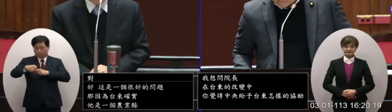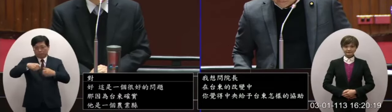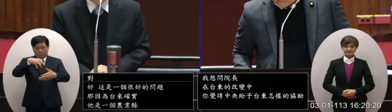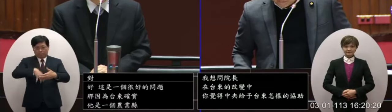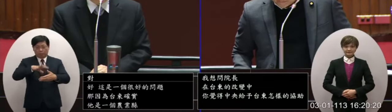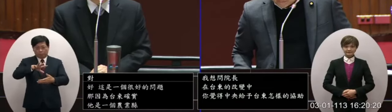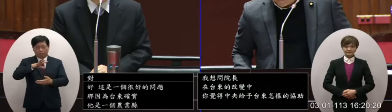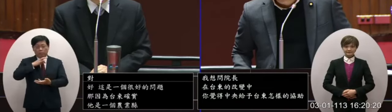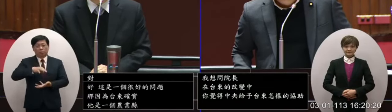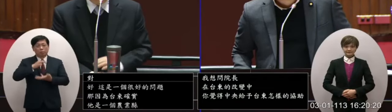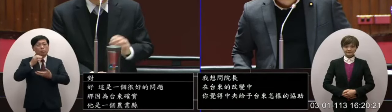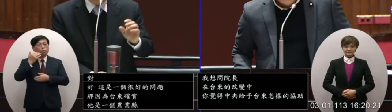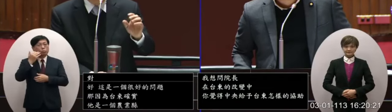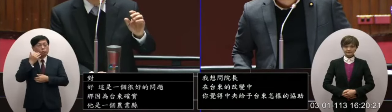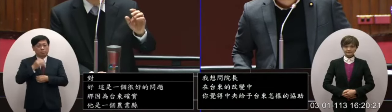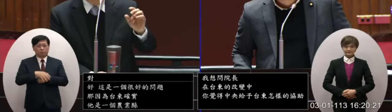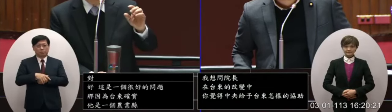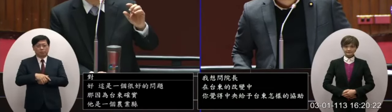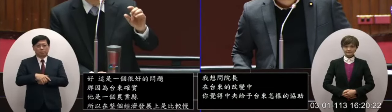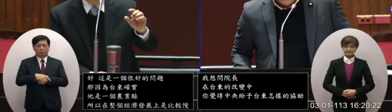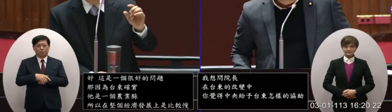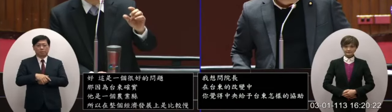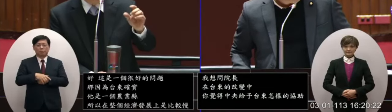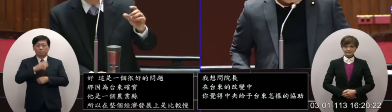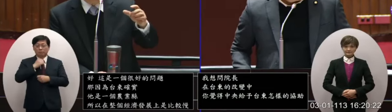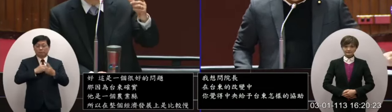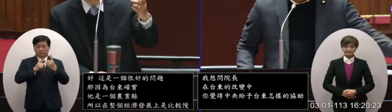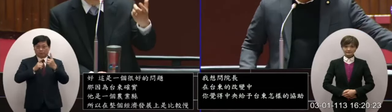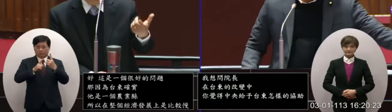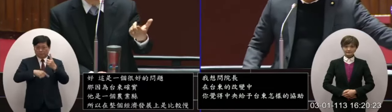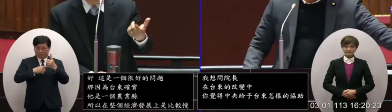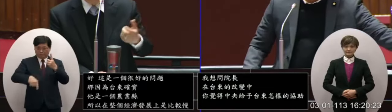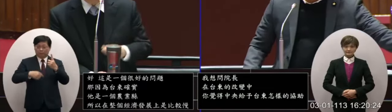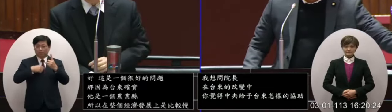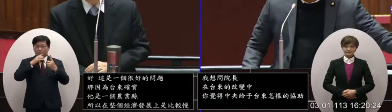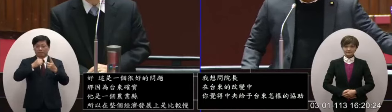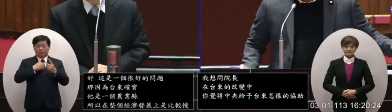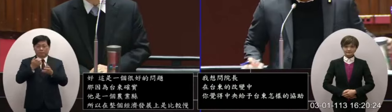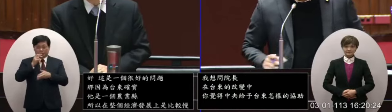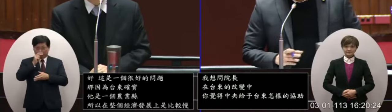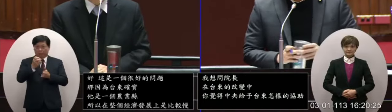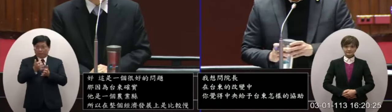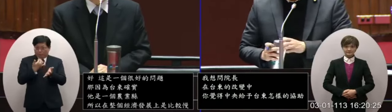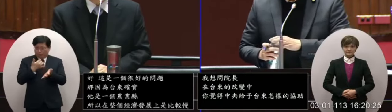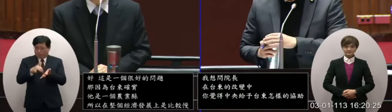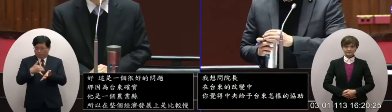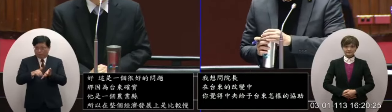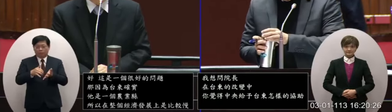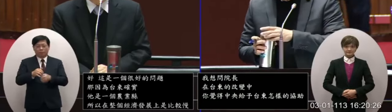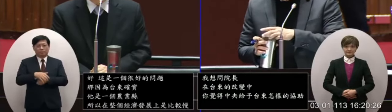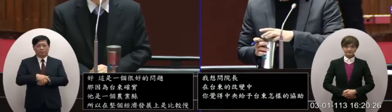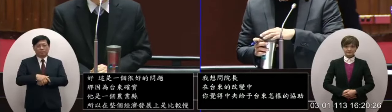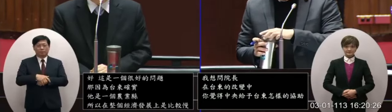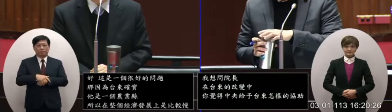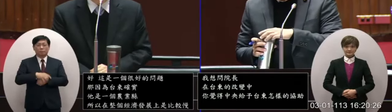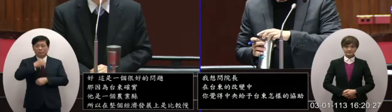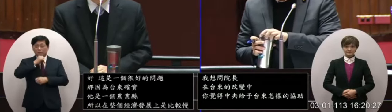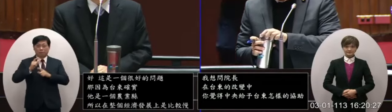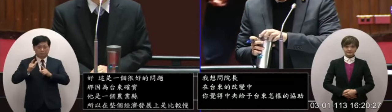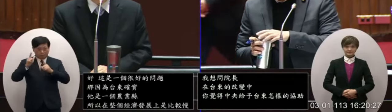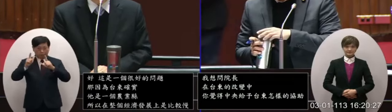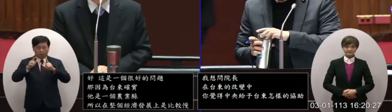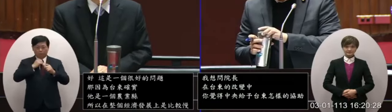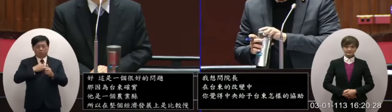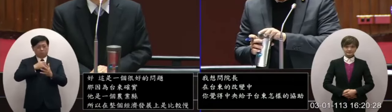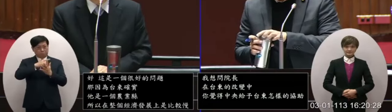当中呢，我们如果以这一个每人口的前瞻基础建设的经费来看的话，那台东呢